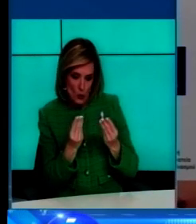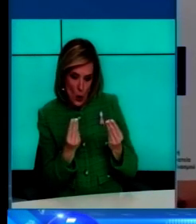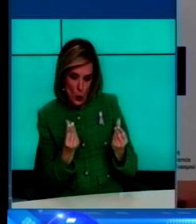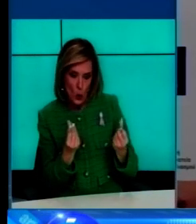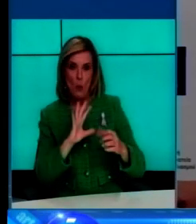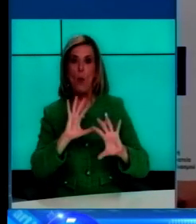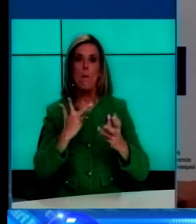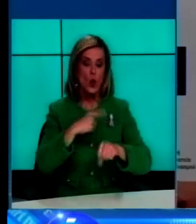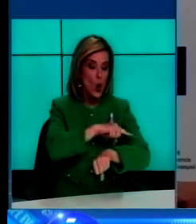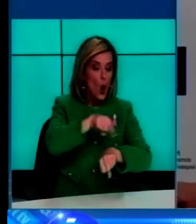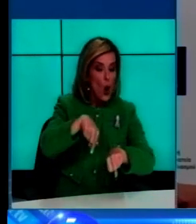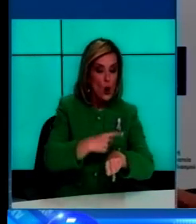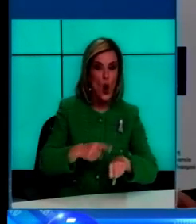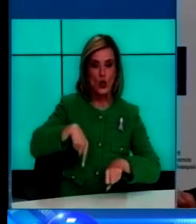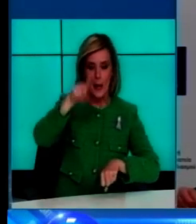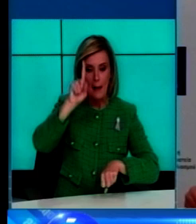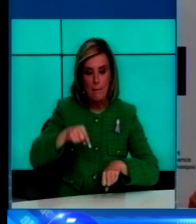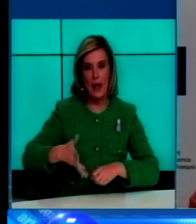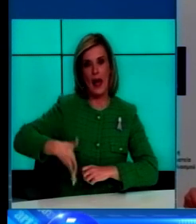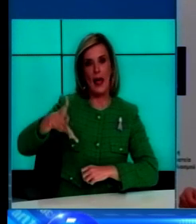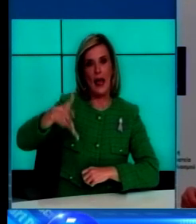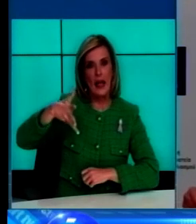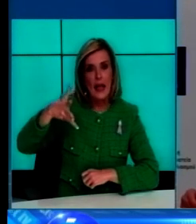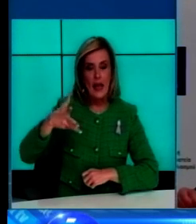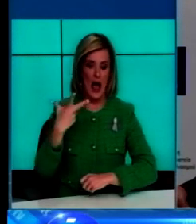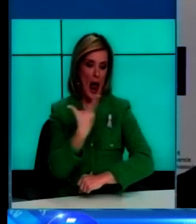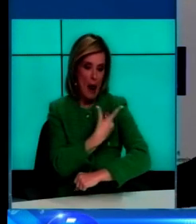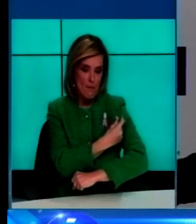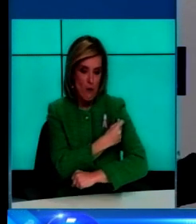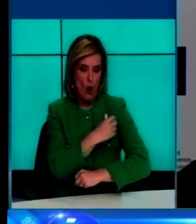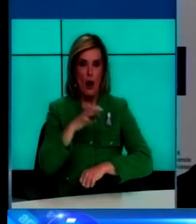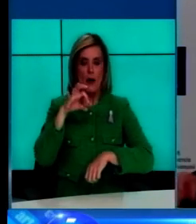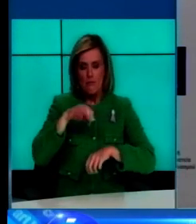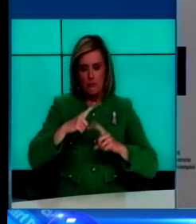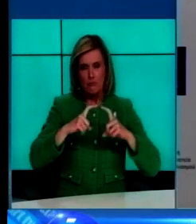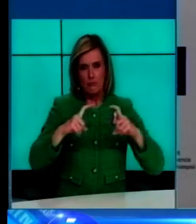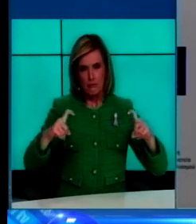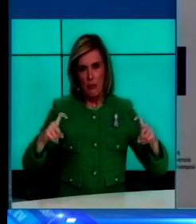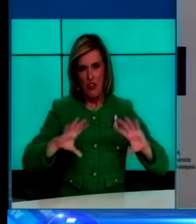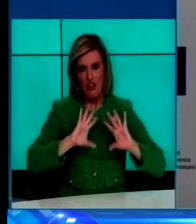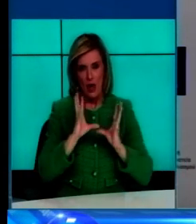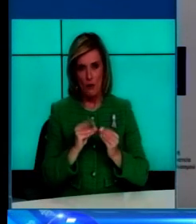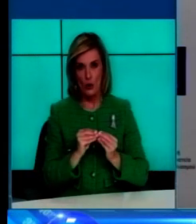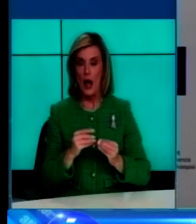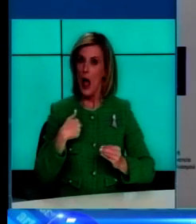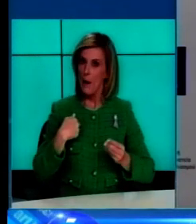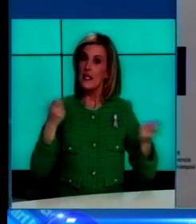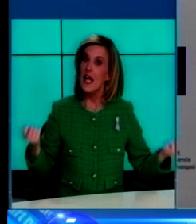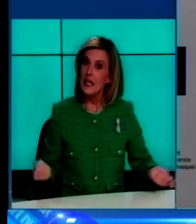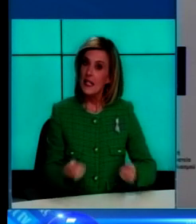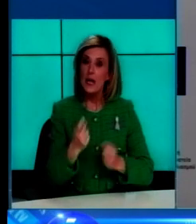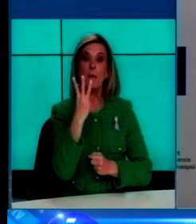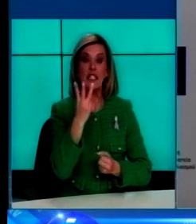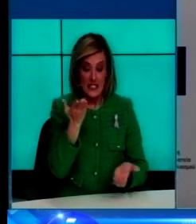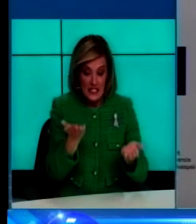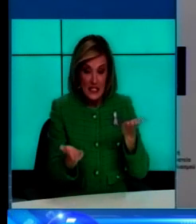έγινε το εμβολιασμός, η ηλικία και η εμβολιαστική κατάσταση. Τρεις συγκρίσεις κάναμε, τους